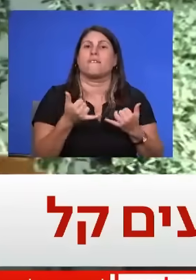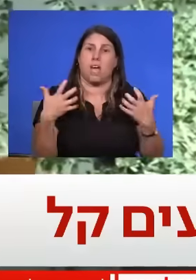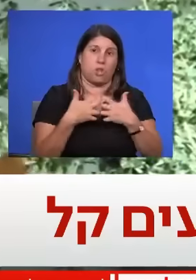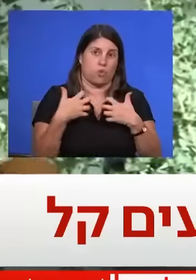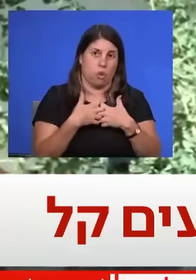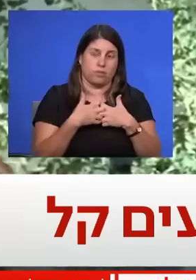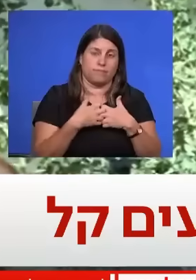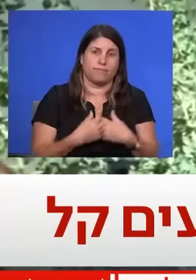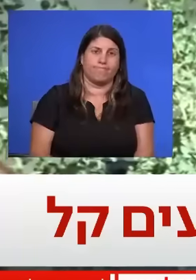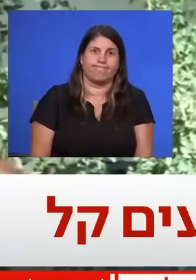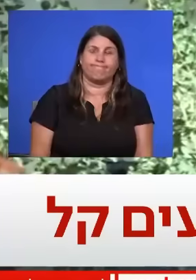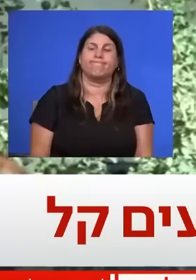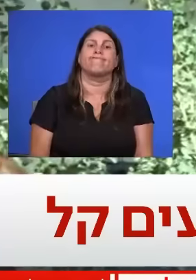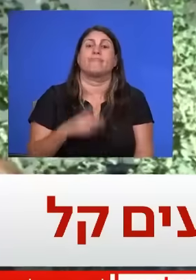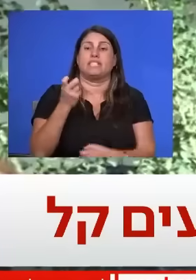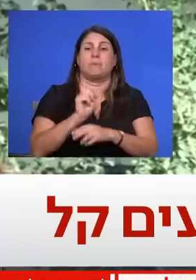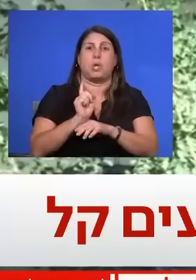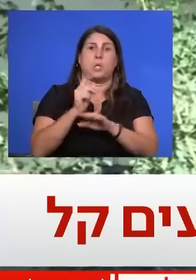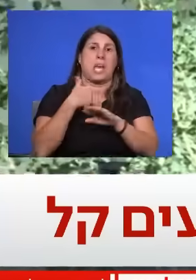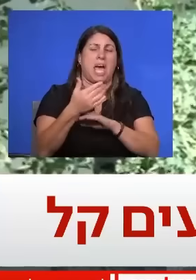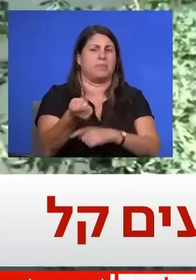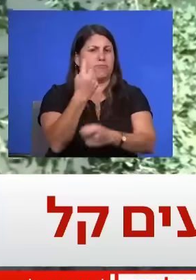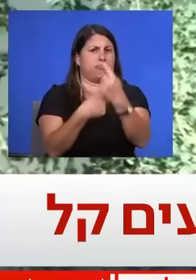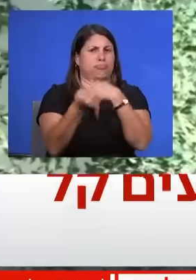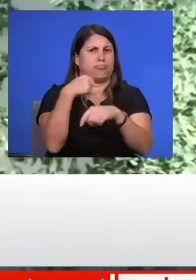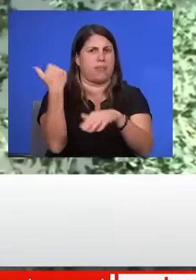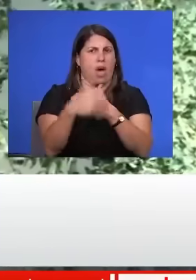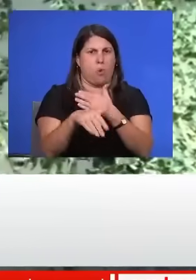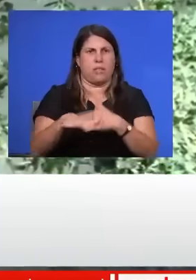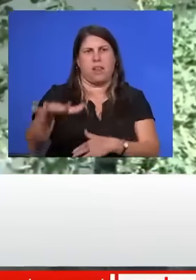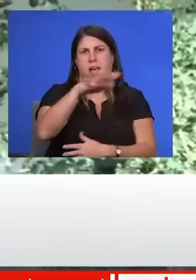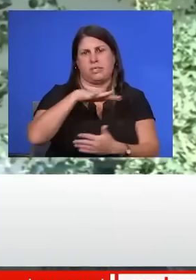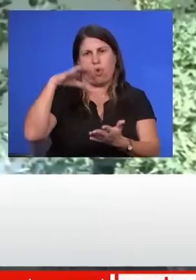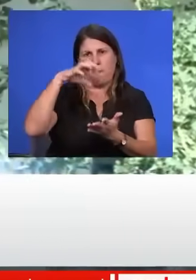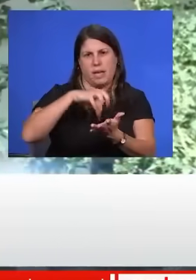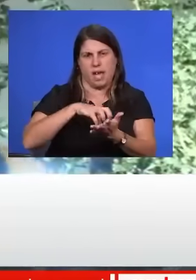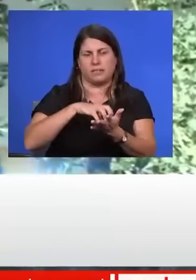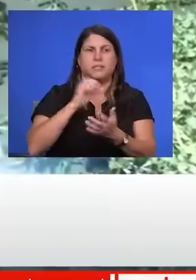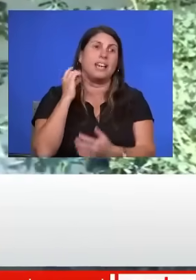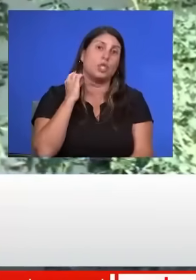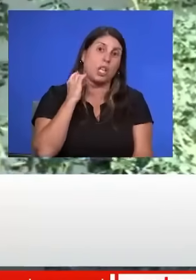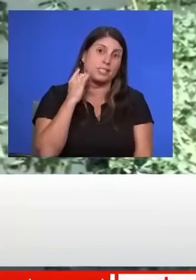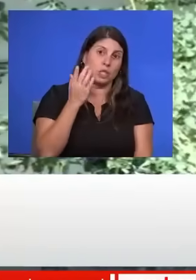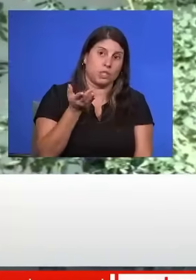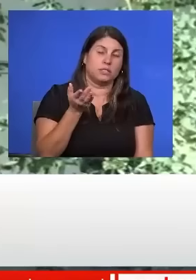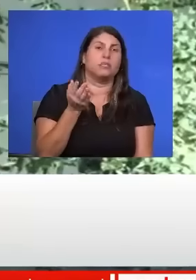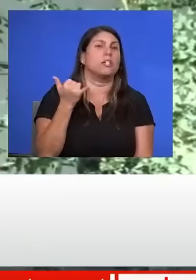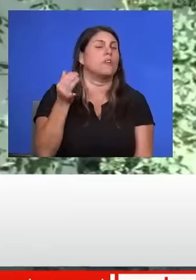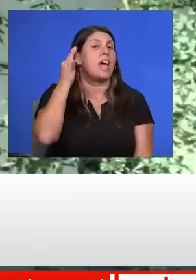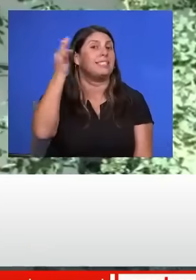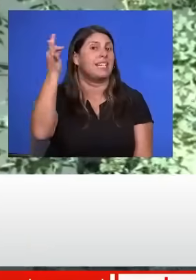כ-20 דקות אחרי המטח האחרון לאזור המרכז, ראשון לציון. אזעקות עכשיו גם